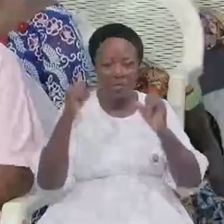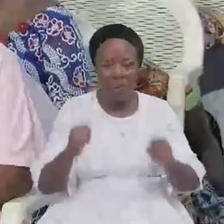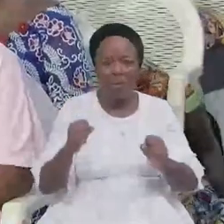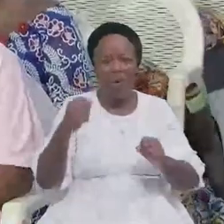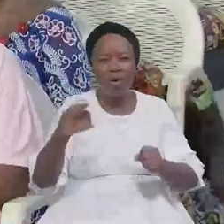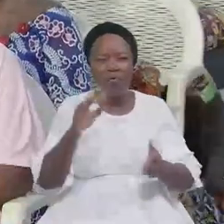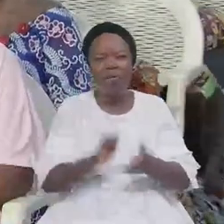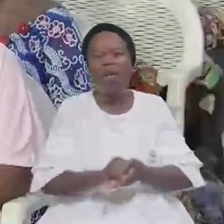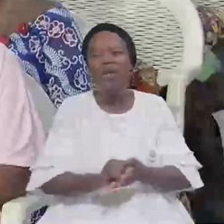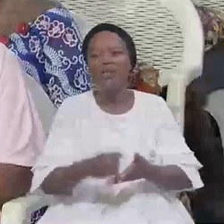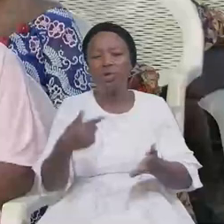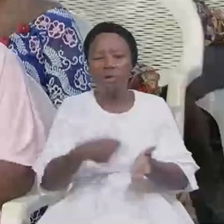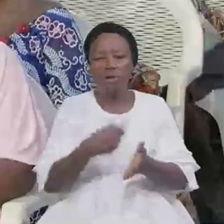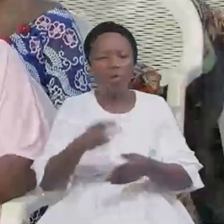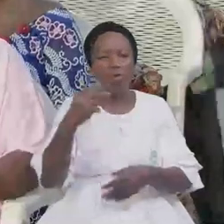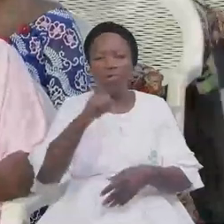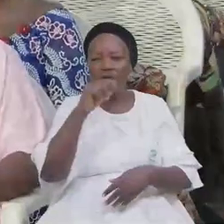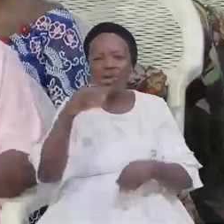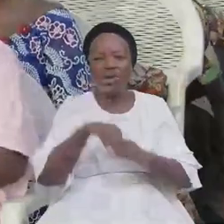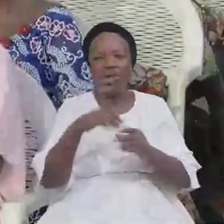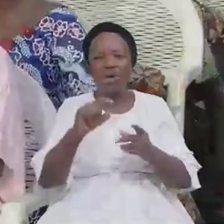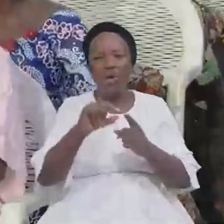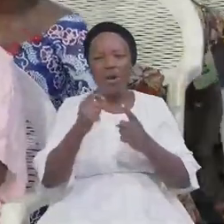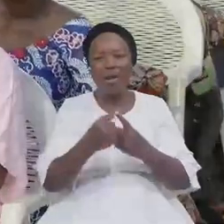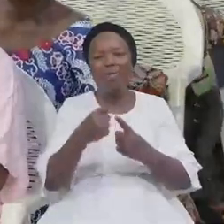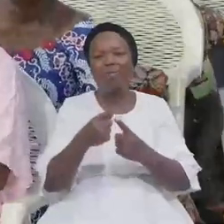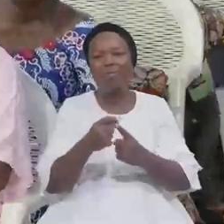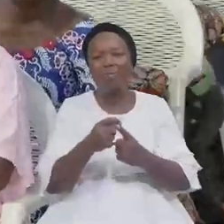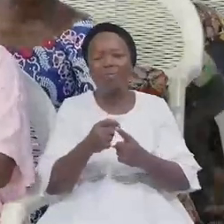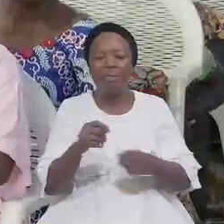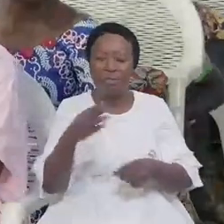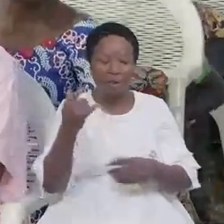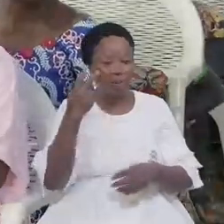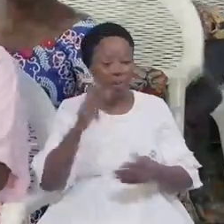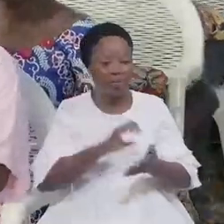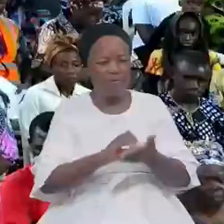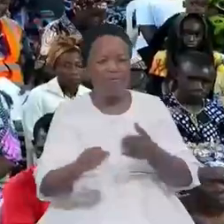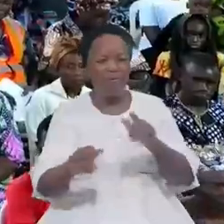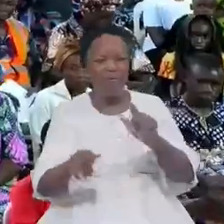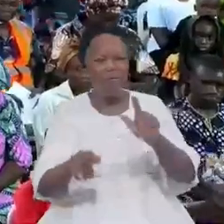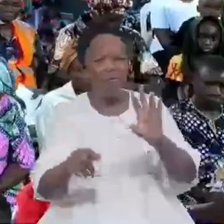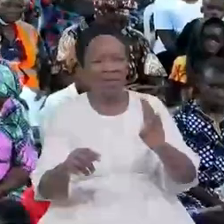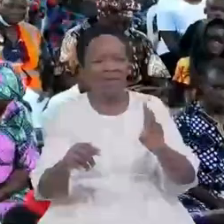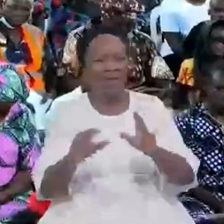cet évangile, ce n'était pas en cachette. Le verset 27 dit,